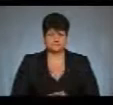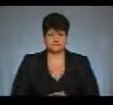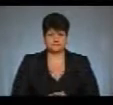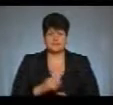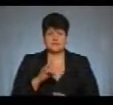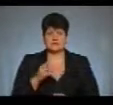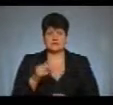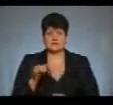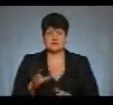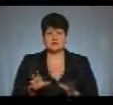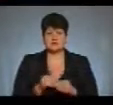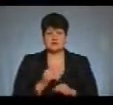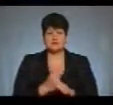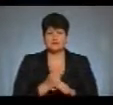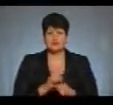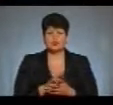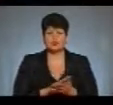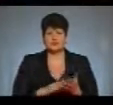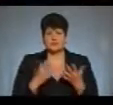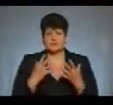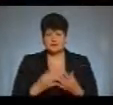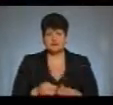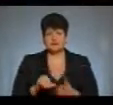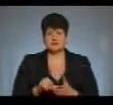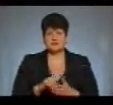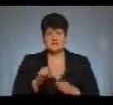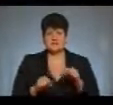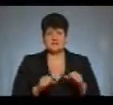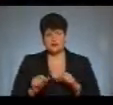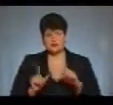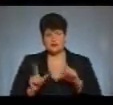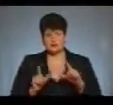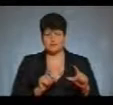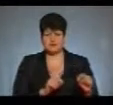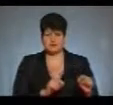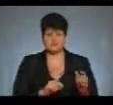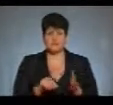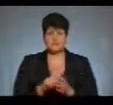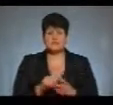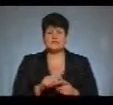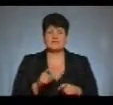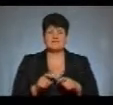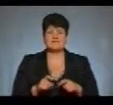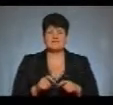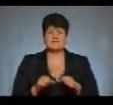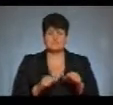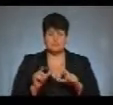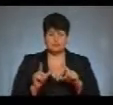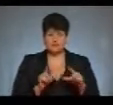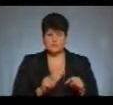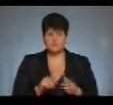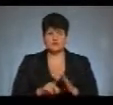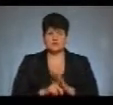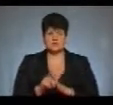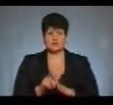із співробітниками продовжив велодень участі у велопробізі. Учасники велопробігу стартують від управління рятувальної